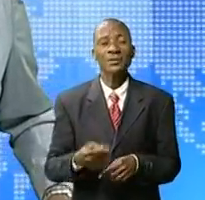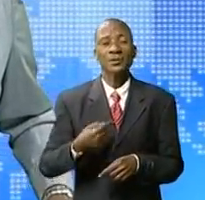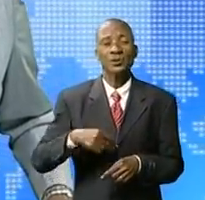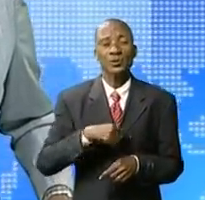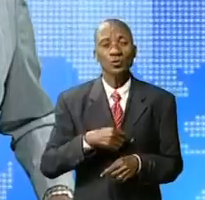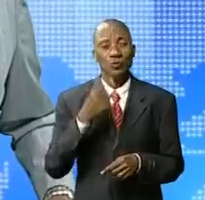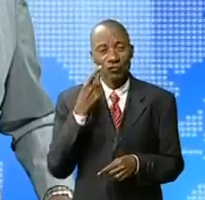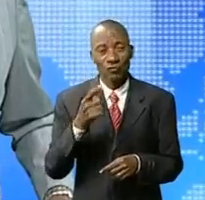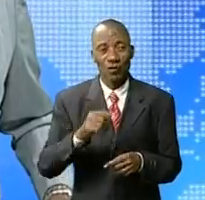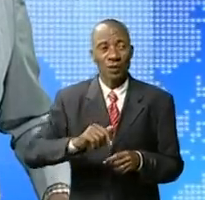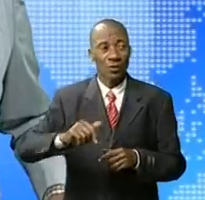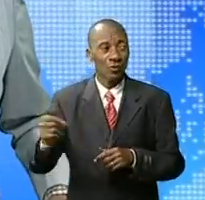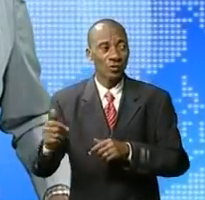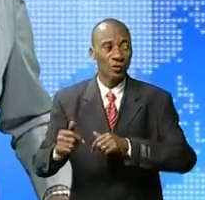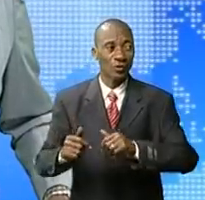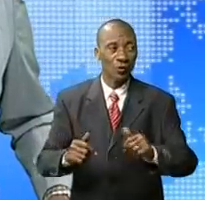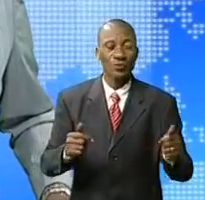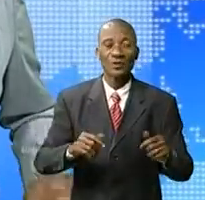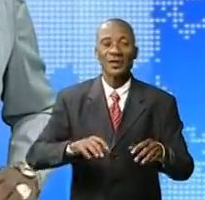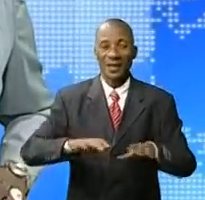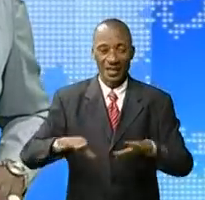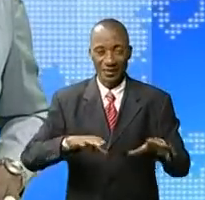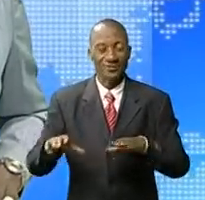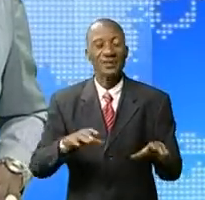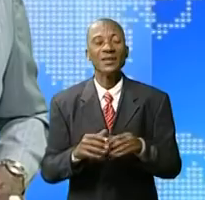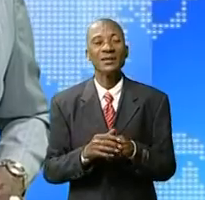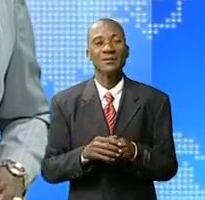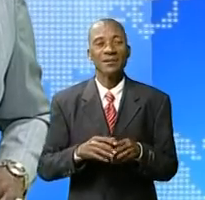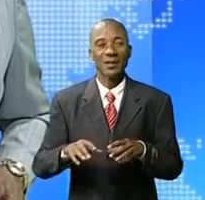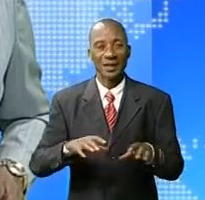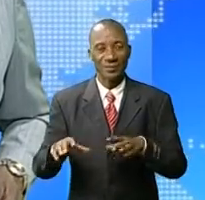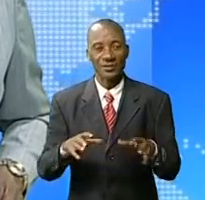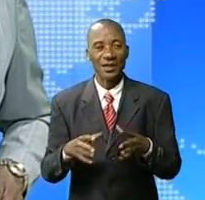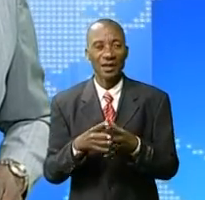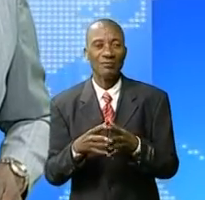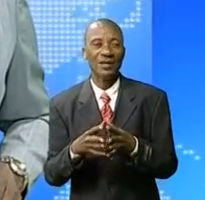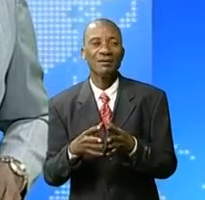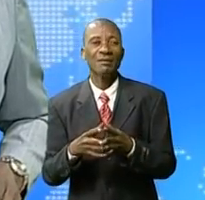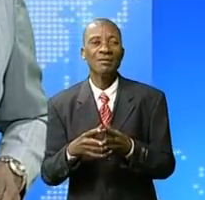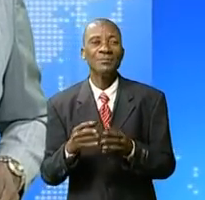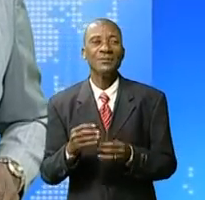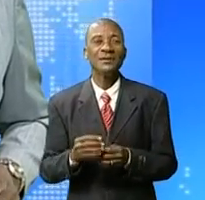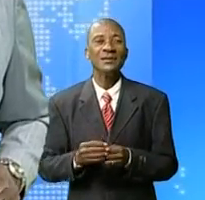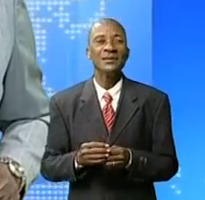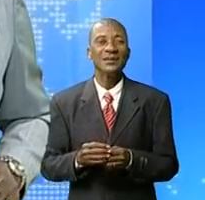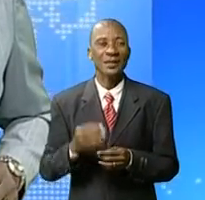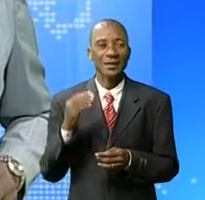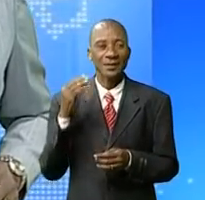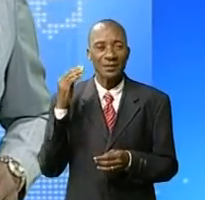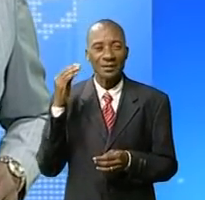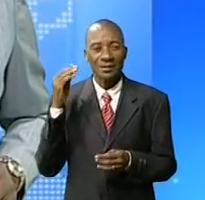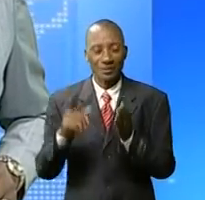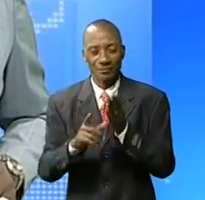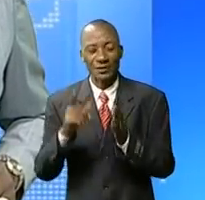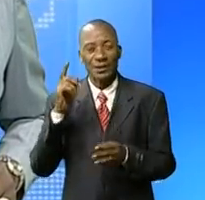le gouvernement provincial du Haut-Katanga autour de l'exploitation clandestine de la mine uranifère de Chikolombwe. Au